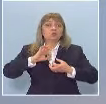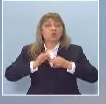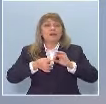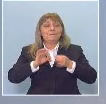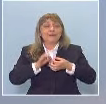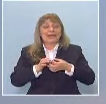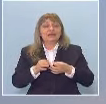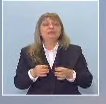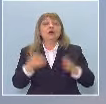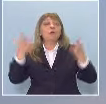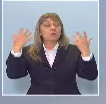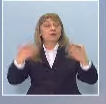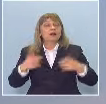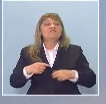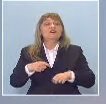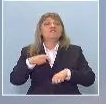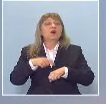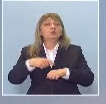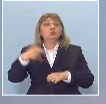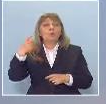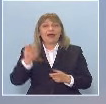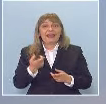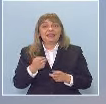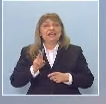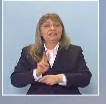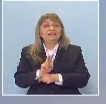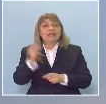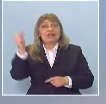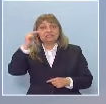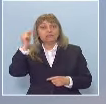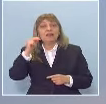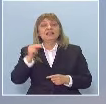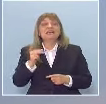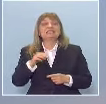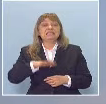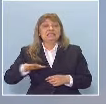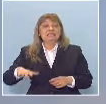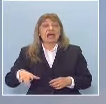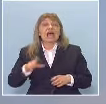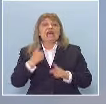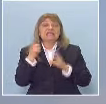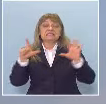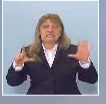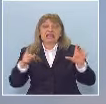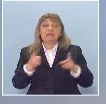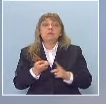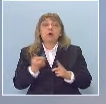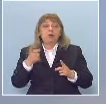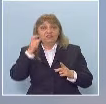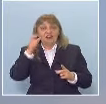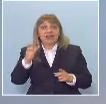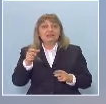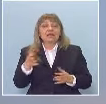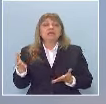по ментална аритметика в Дубай. 12 български деца, 7 от които от Варна, завоюваха 6 шампионски